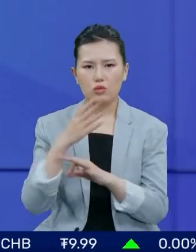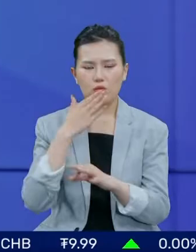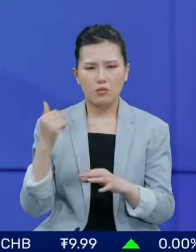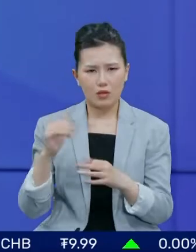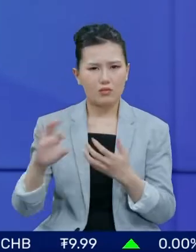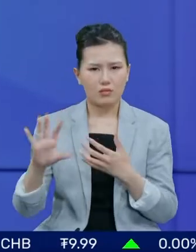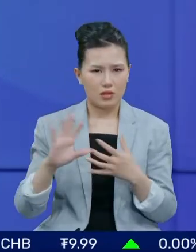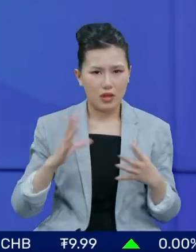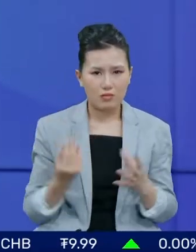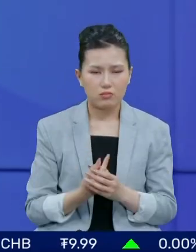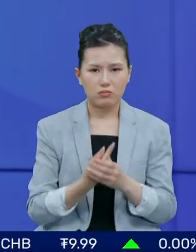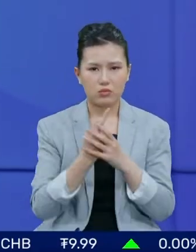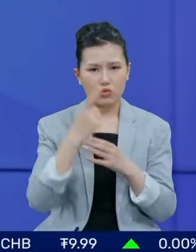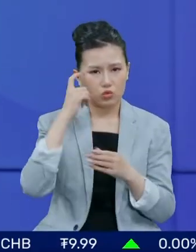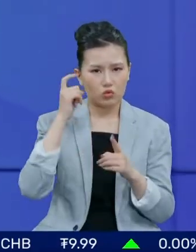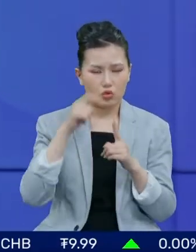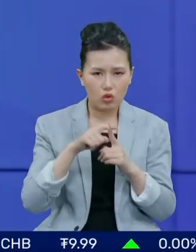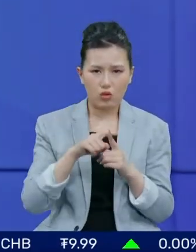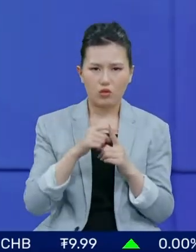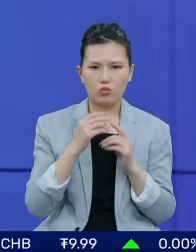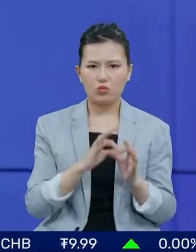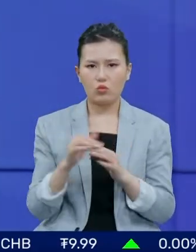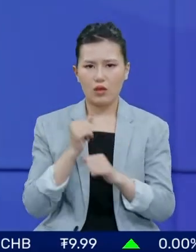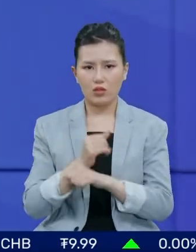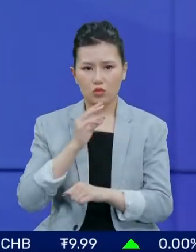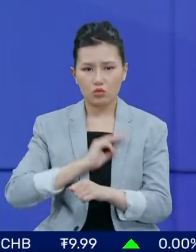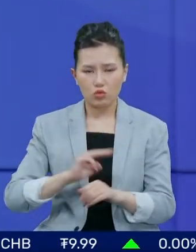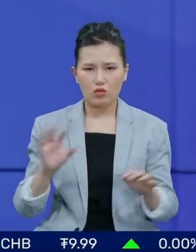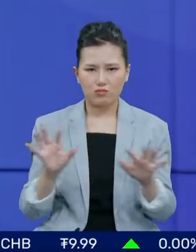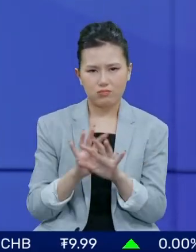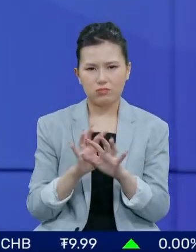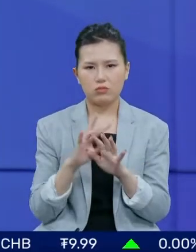бодлого хэрэгжүүлэхийн тулд дээр хөдөлгөөнийг үүсгэн байгуулсан гэдгээ тэрээр хэлсэн юм.